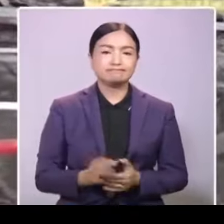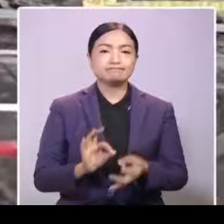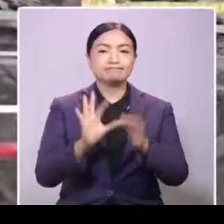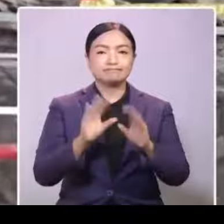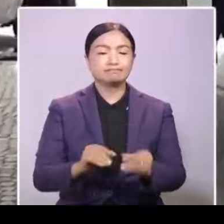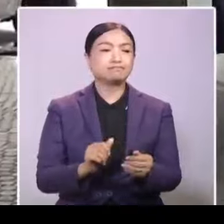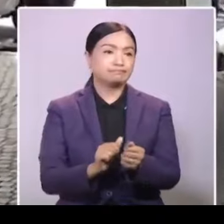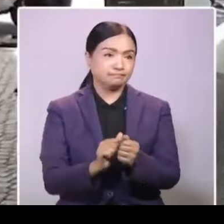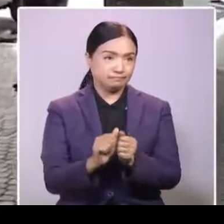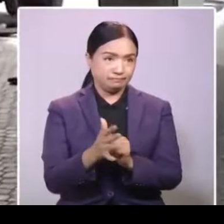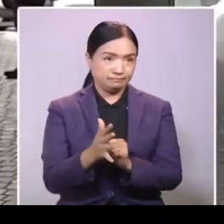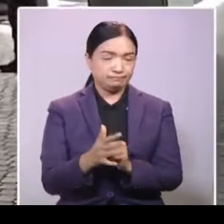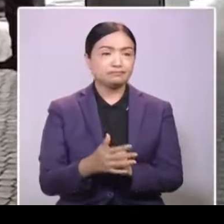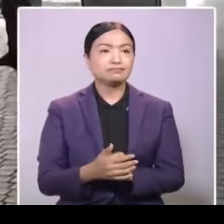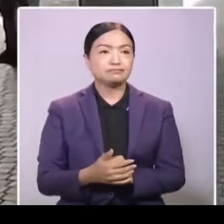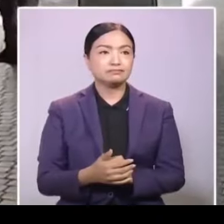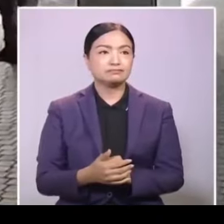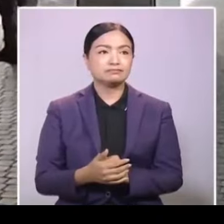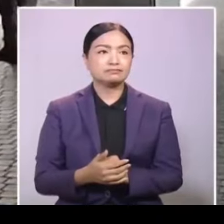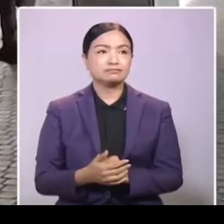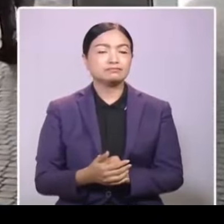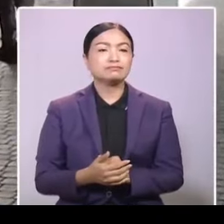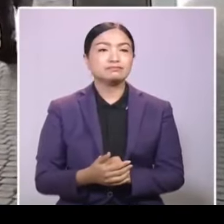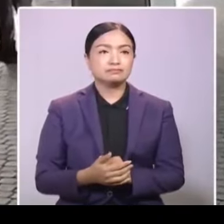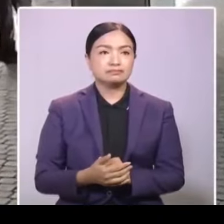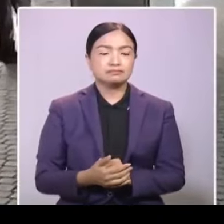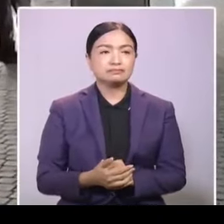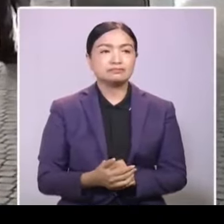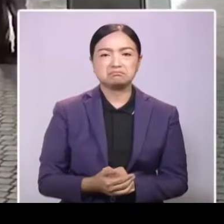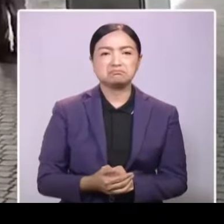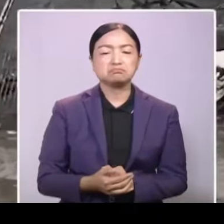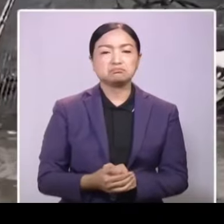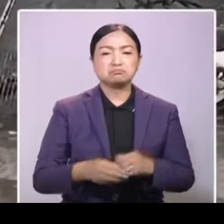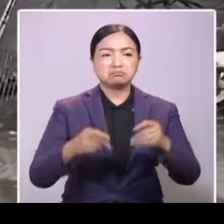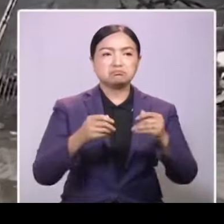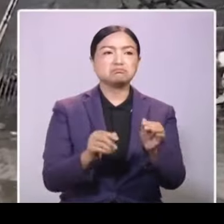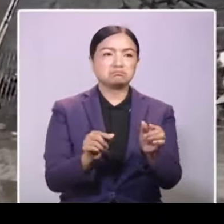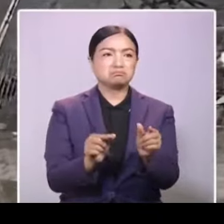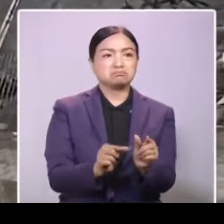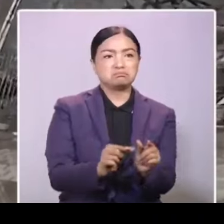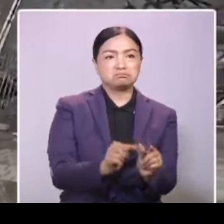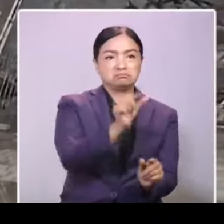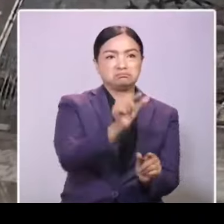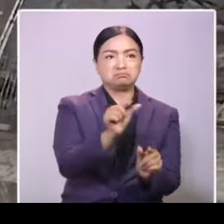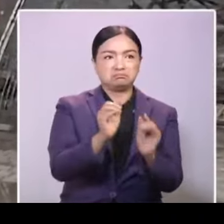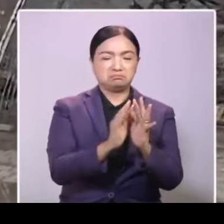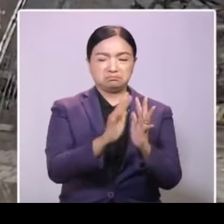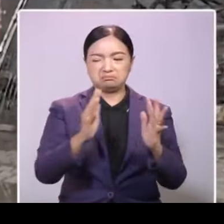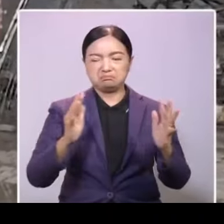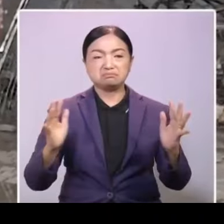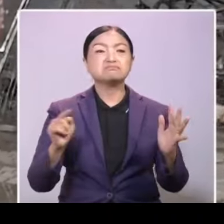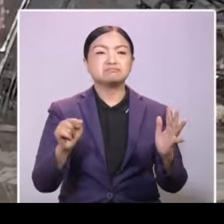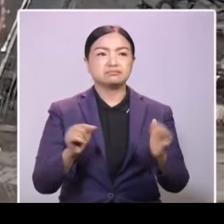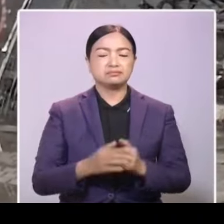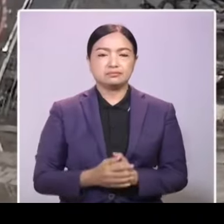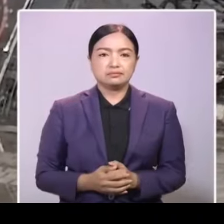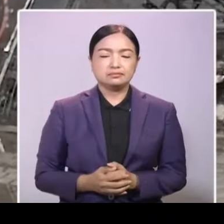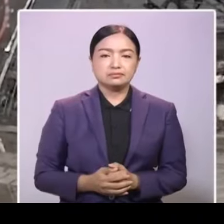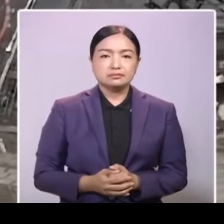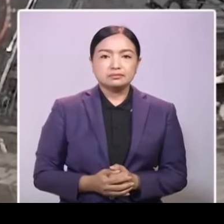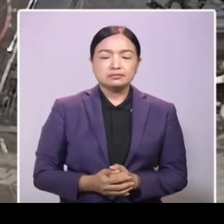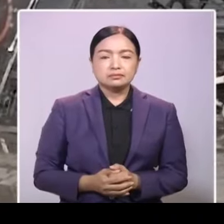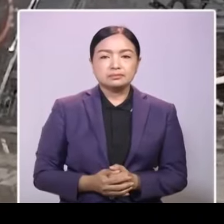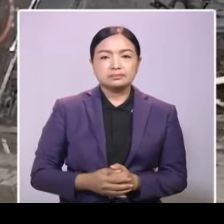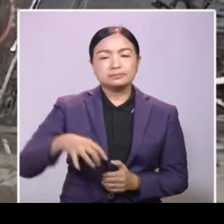คะ ครับแล้วพอไฟดับแล้วเนี่ยคุณผู้ชมฮะคือมันเหลือแต่ซากที่อยู่ริมๆจุดที่เกิดเหตุเพลิงไหม้นี่ครับตำรวจสน.หั